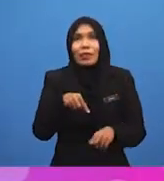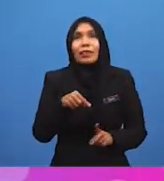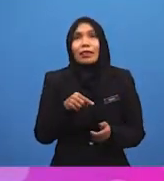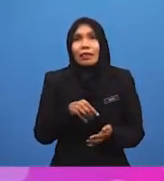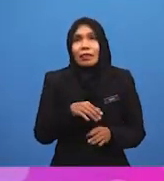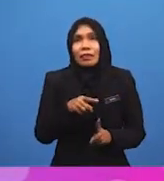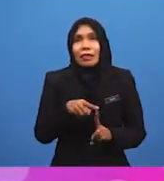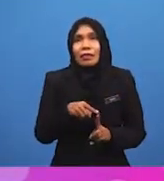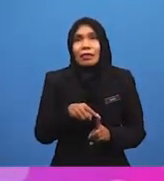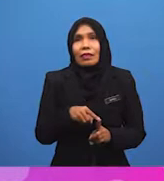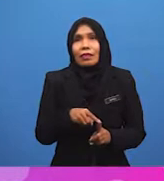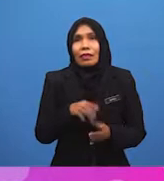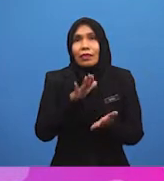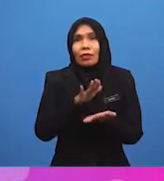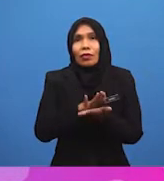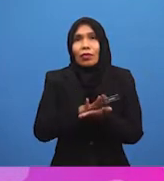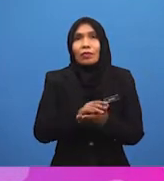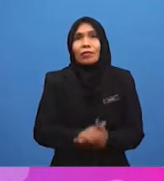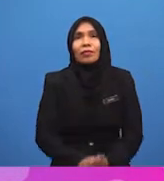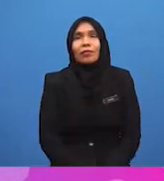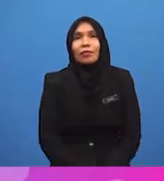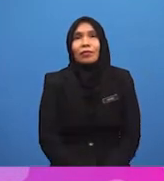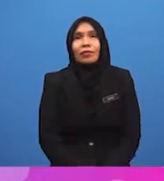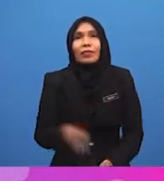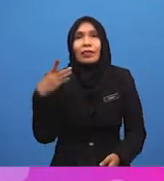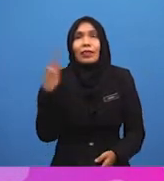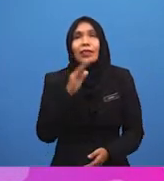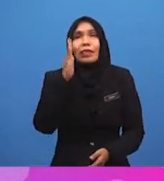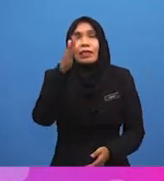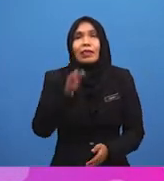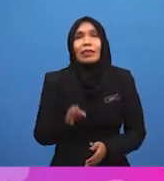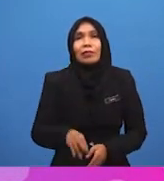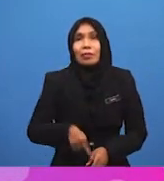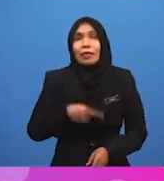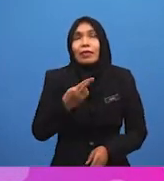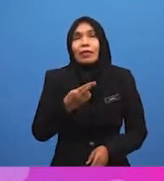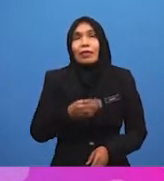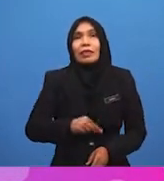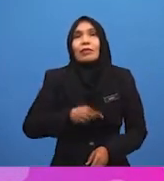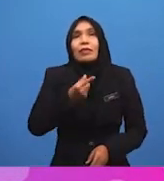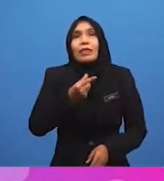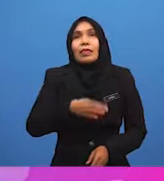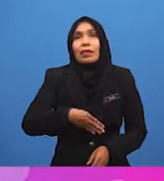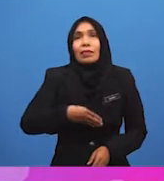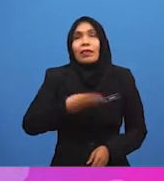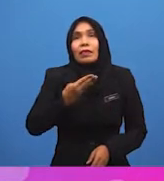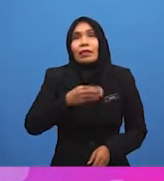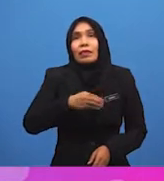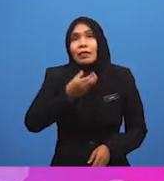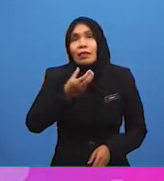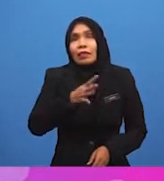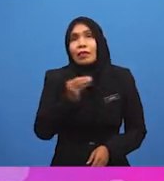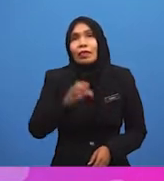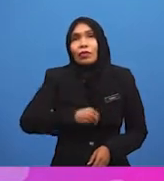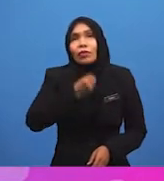dalam kalangan warga sekolah, kita akan berasa gembira, bangga, ceria dan